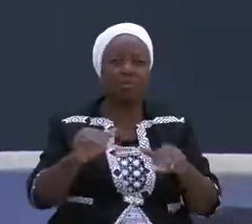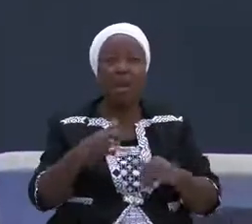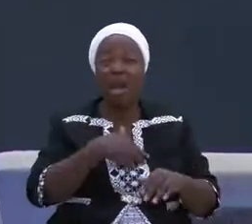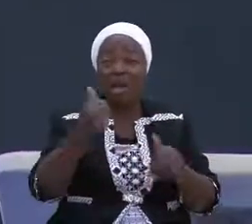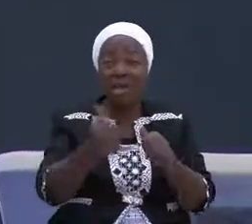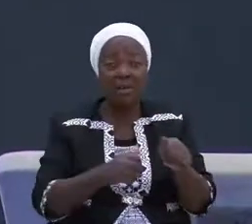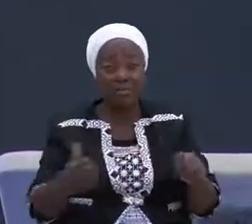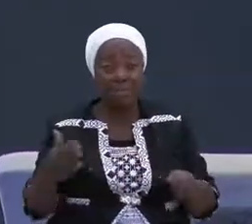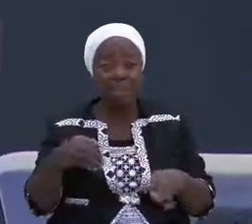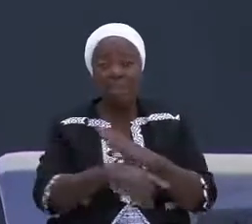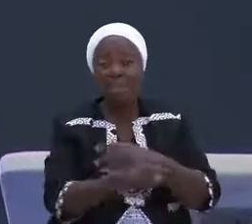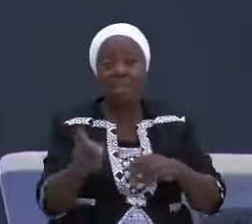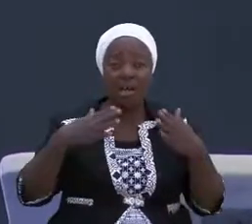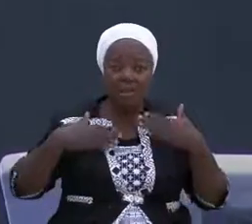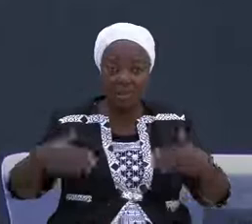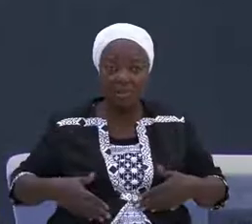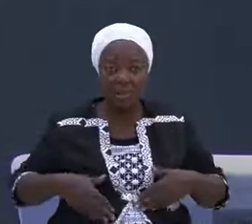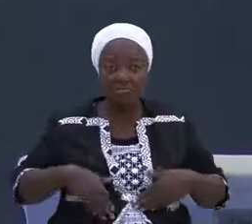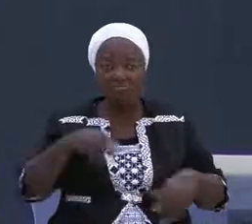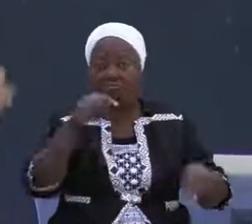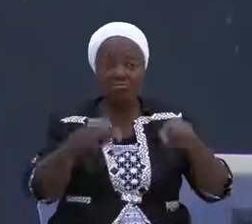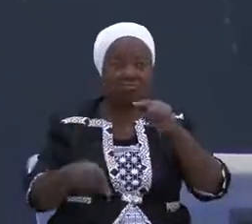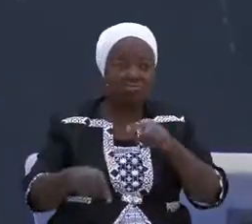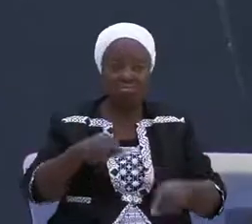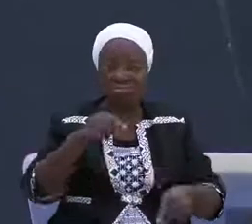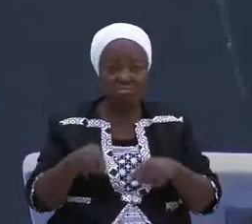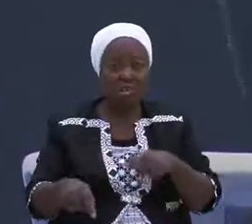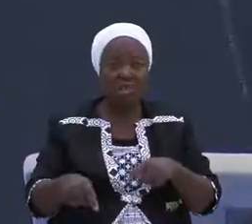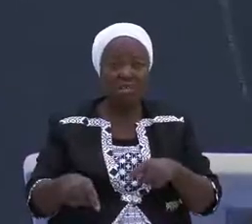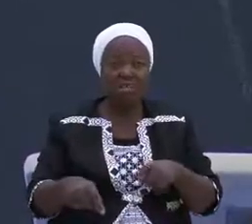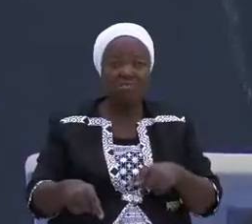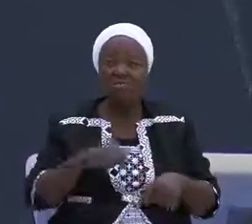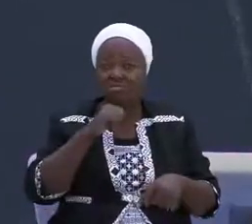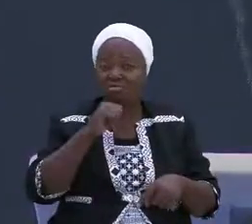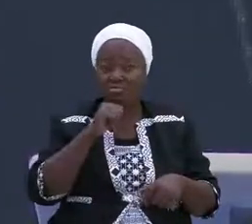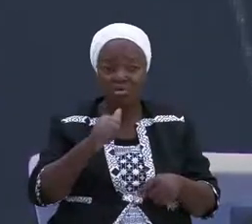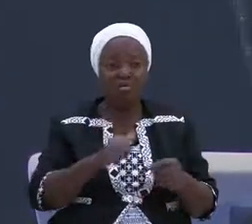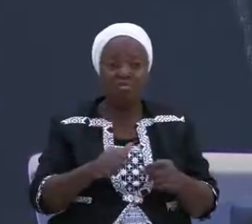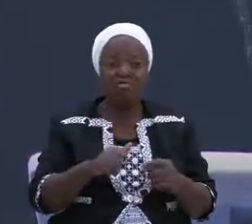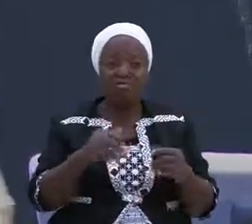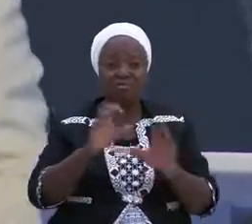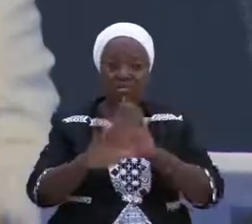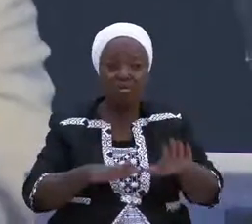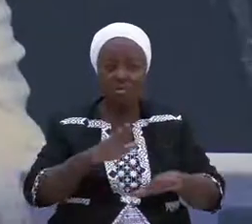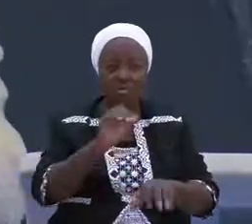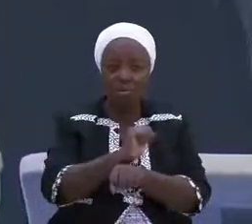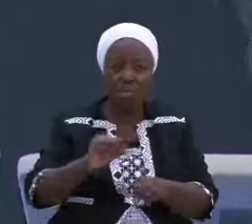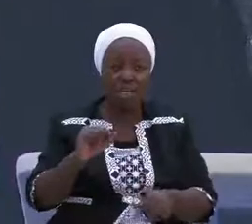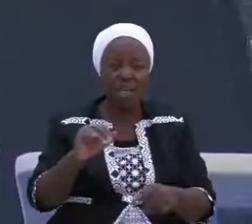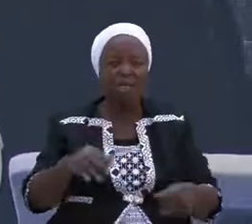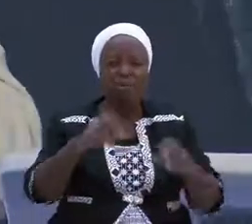et tout dans leur corps paralysé, impotent, ne fonctionnant pas,